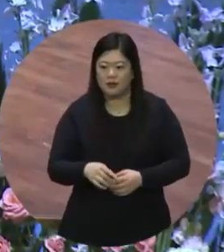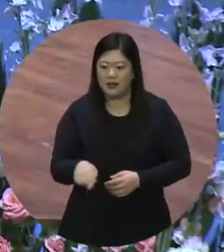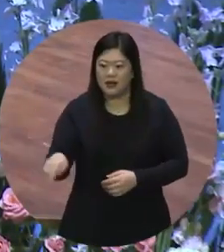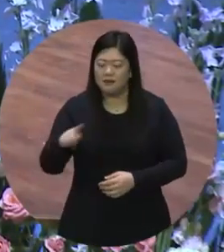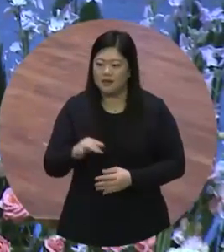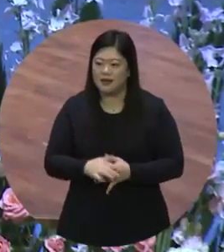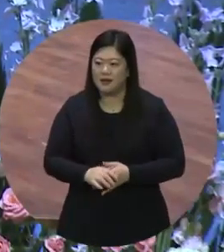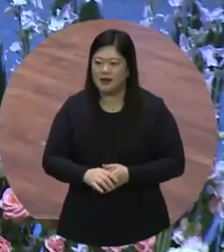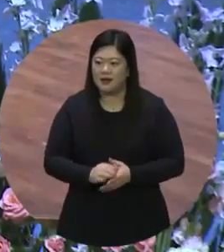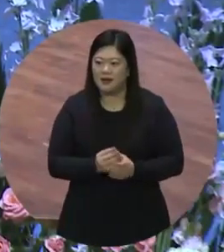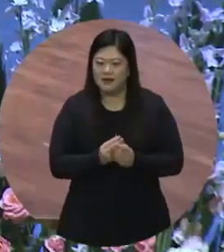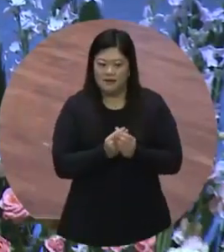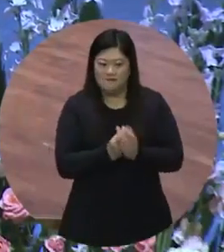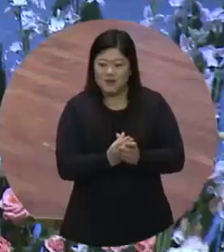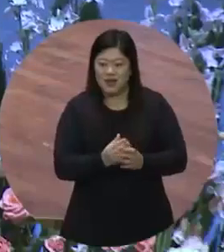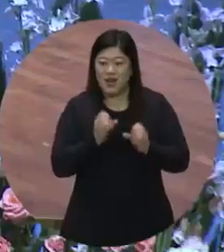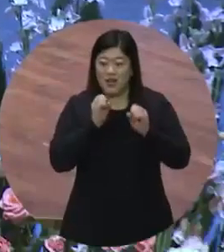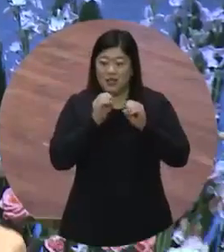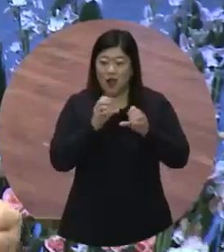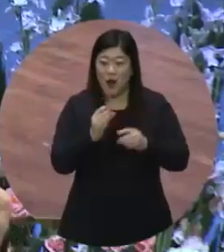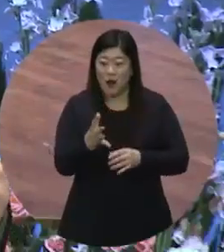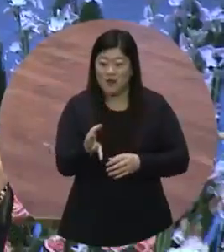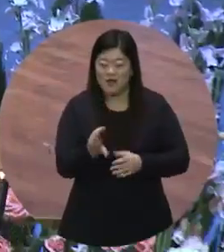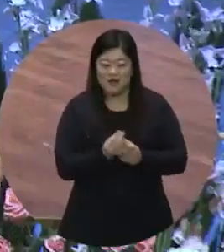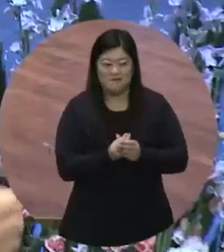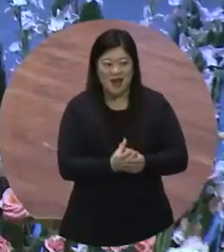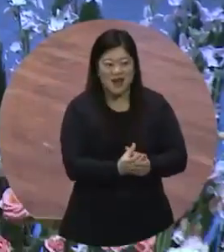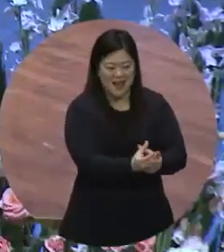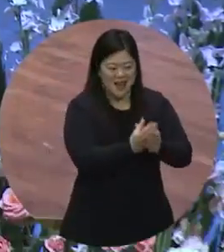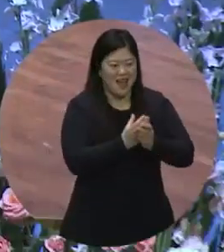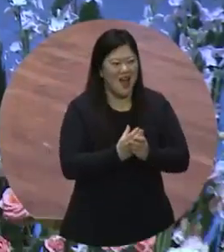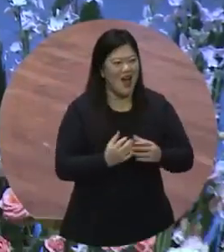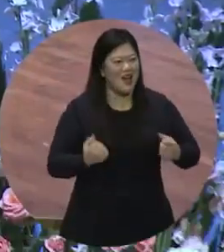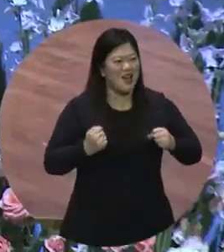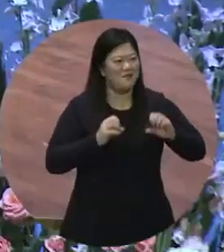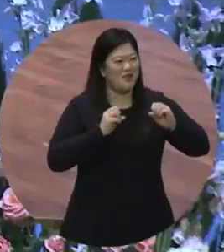주옵소서. 누가 성김이 좀 주고 가면 막 힘나고